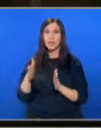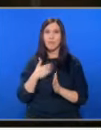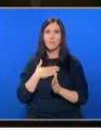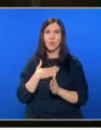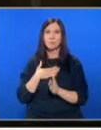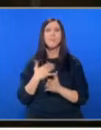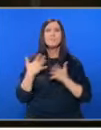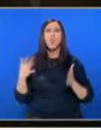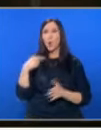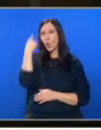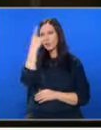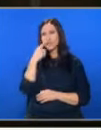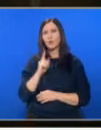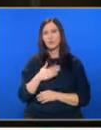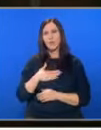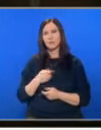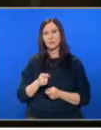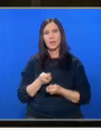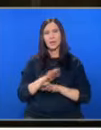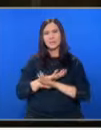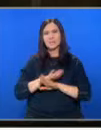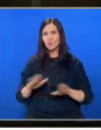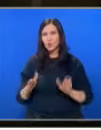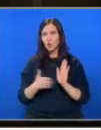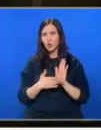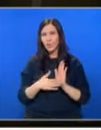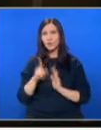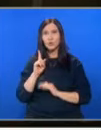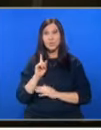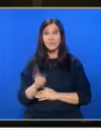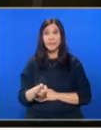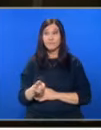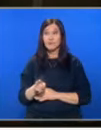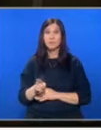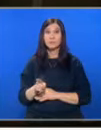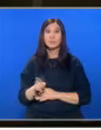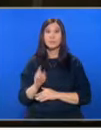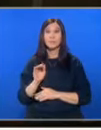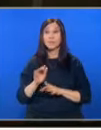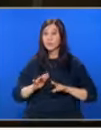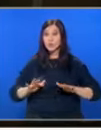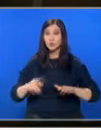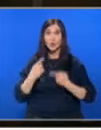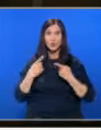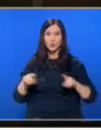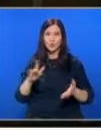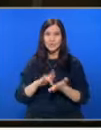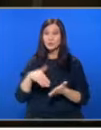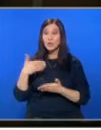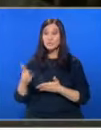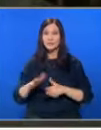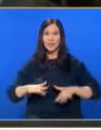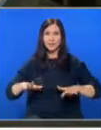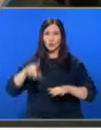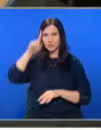така доста лица, които са с изтекли документи и които трябва да са на територията на други центрове извън територията